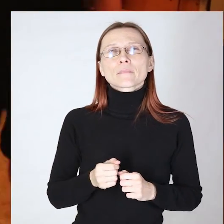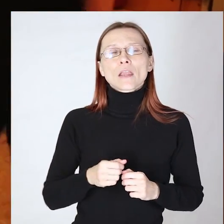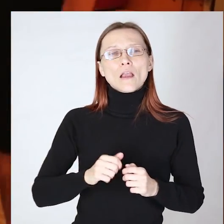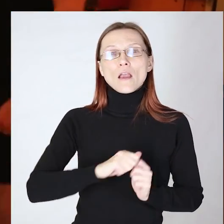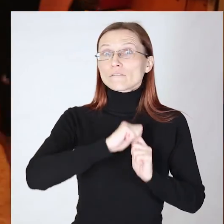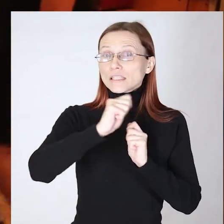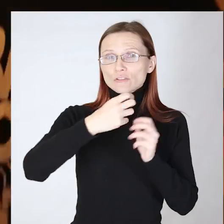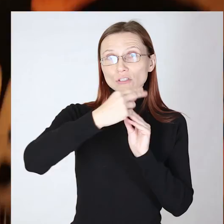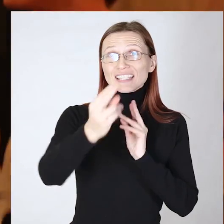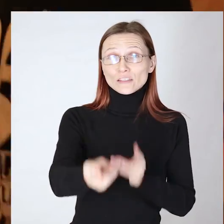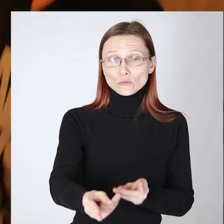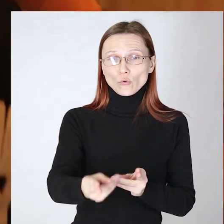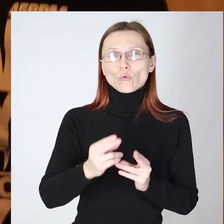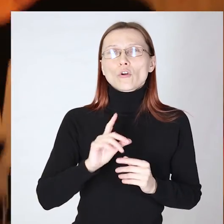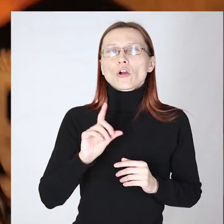vytýčiť cestu,